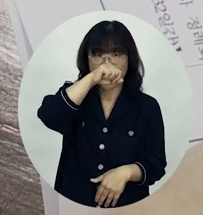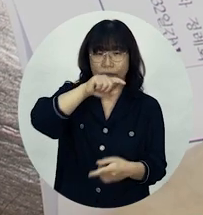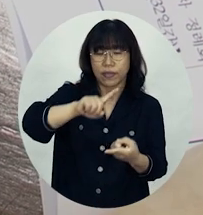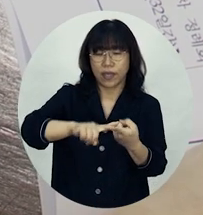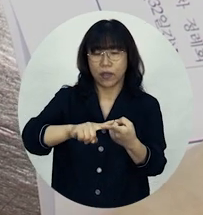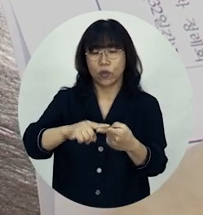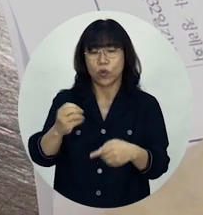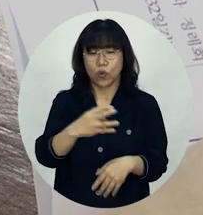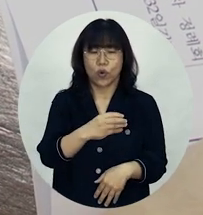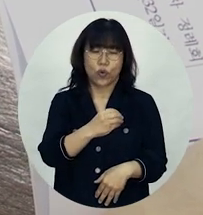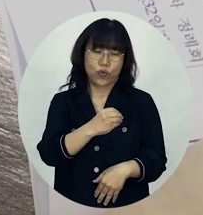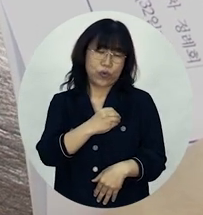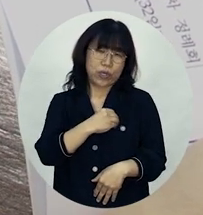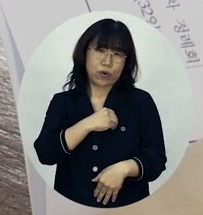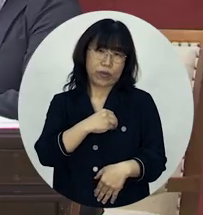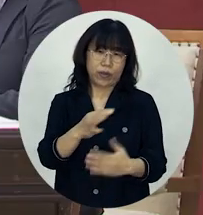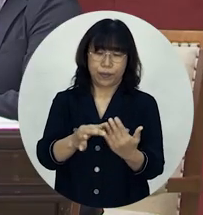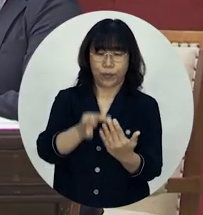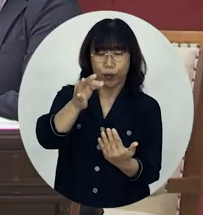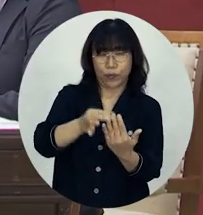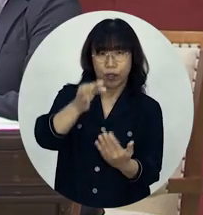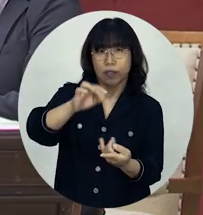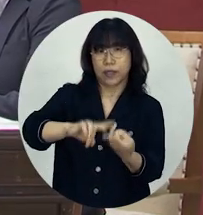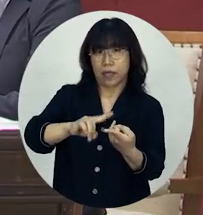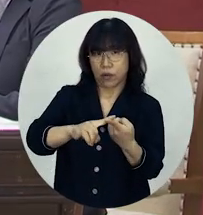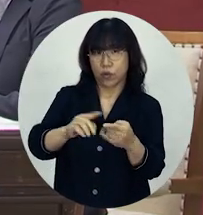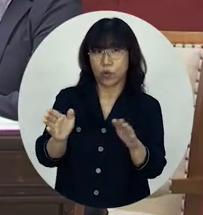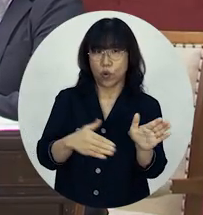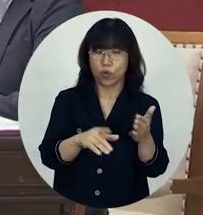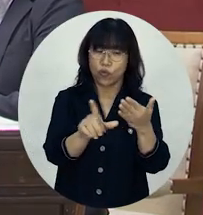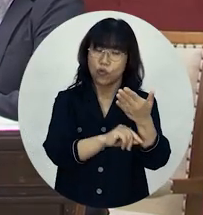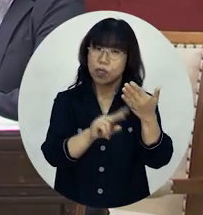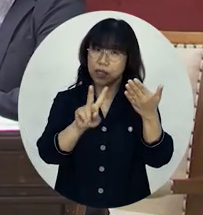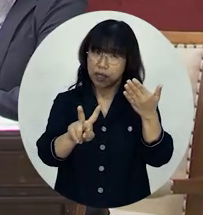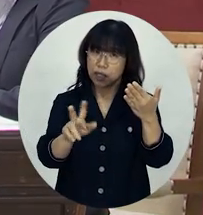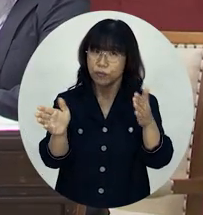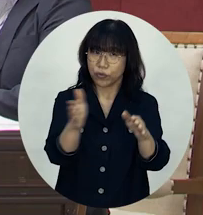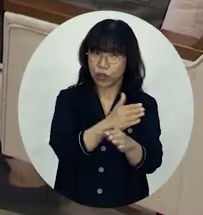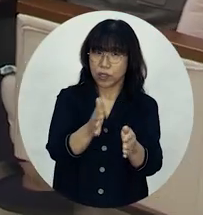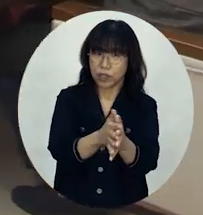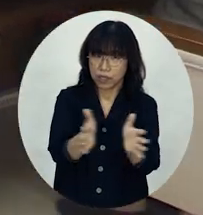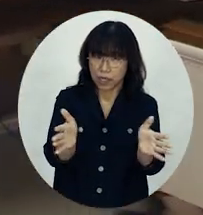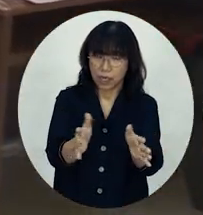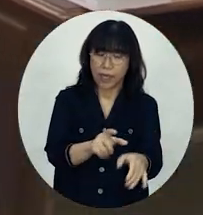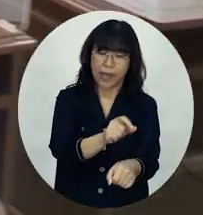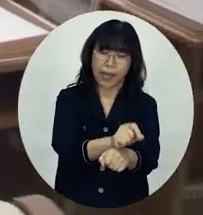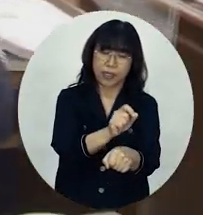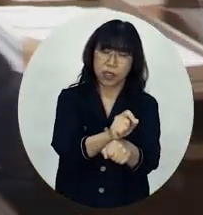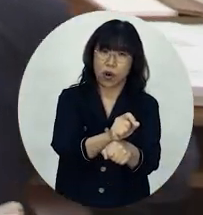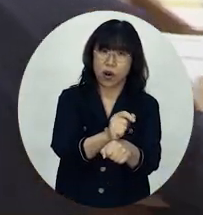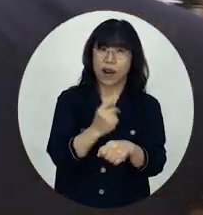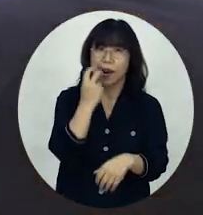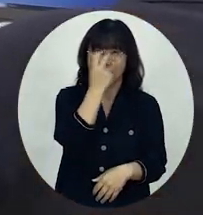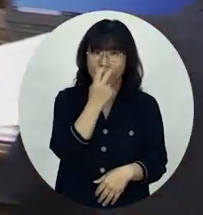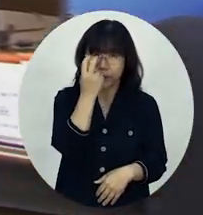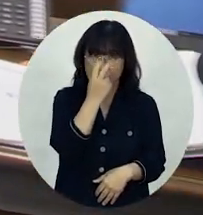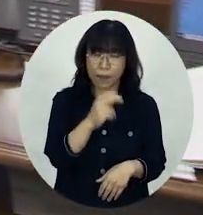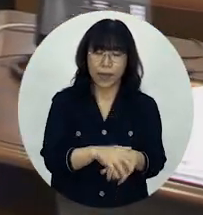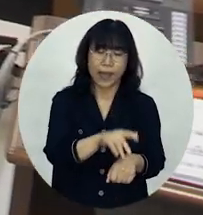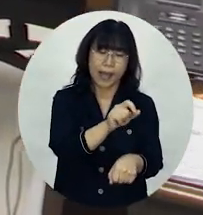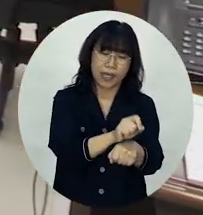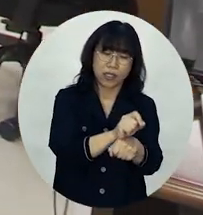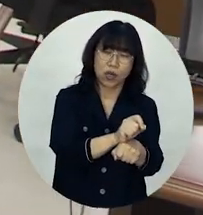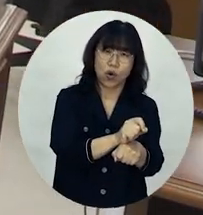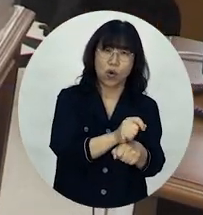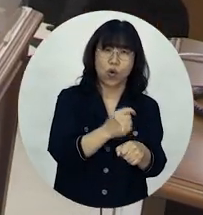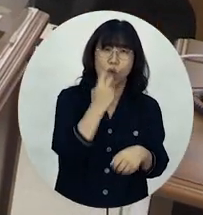과 위원 선임의 건 이 의결 됐습니다 또 지난 2일부터 시작된 2022년 도 행정사무감사 는